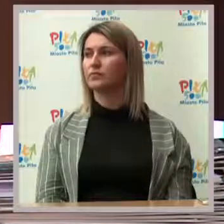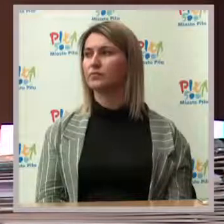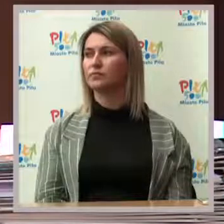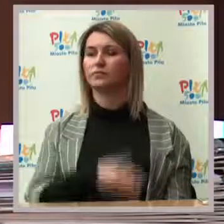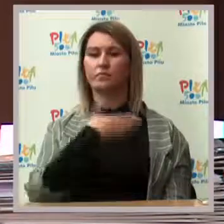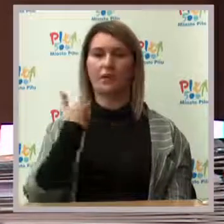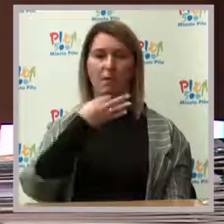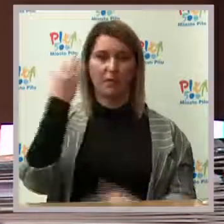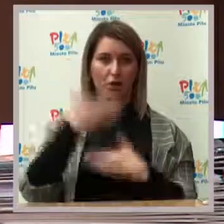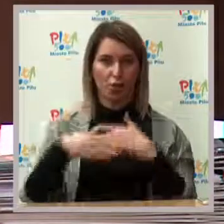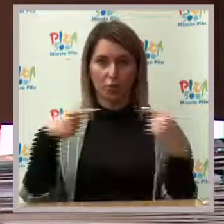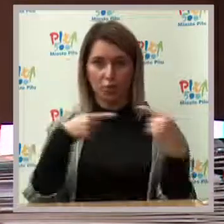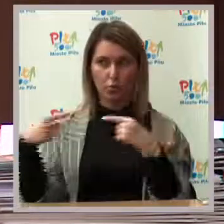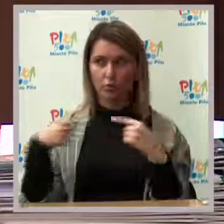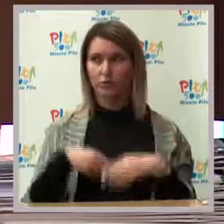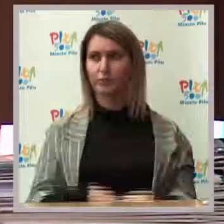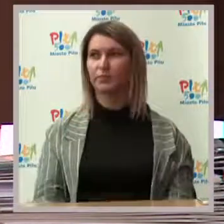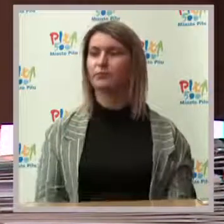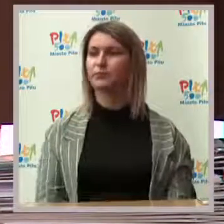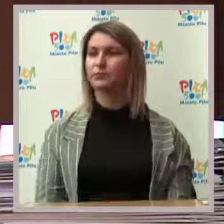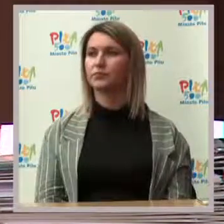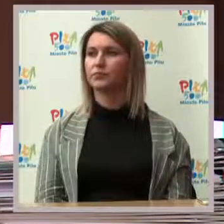Nie widzę. Zamykam dyskusję.